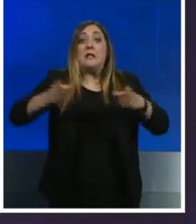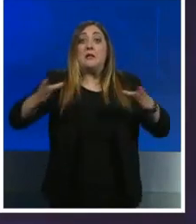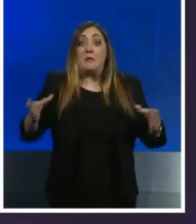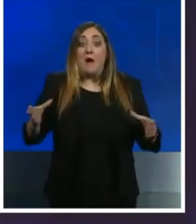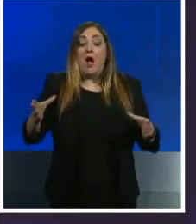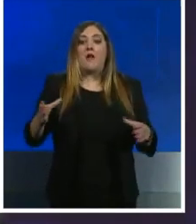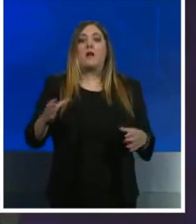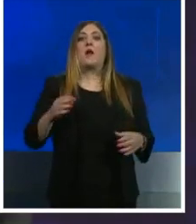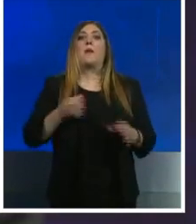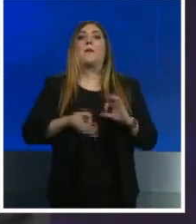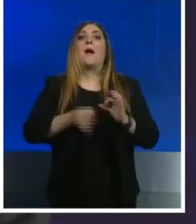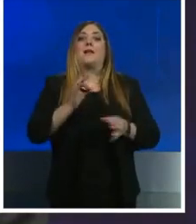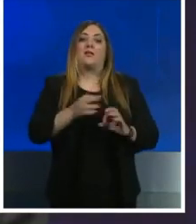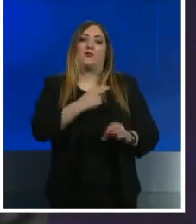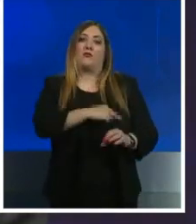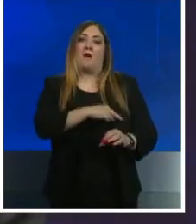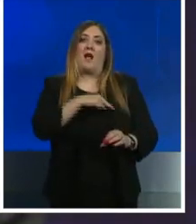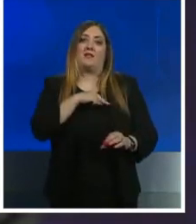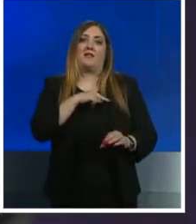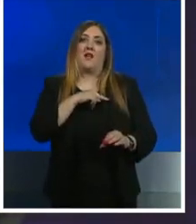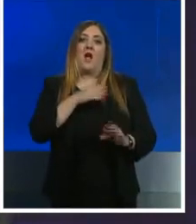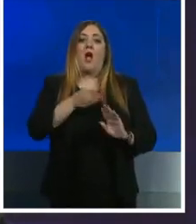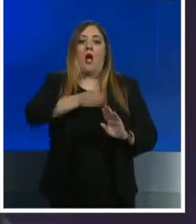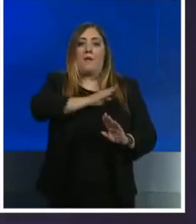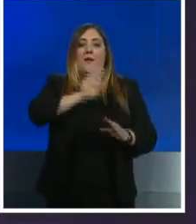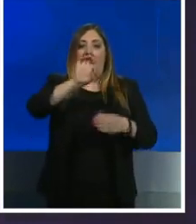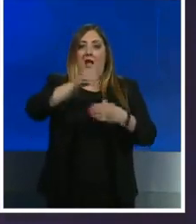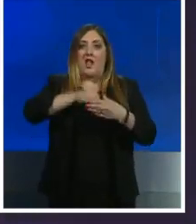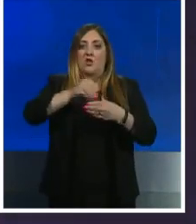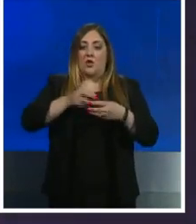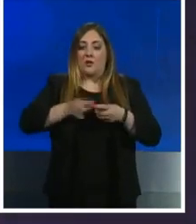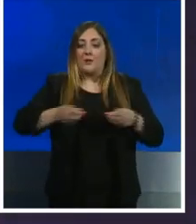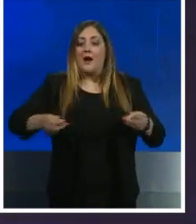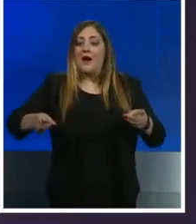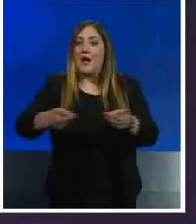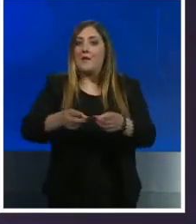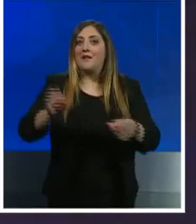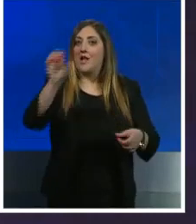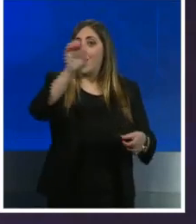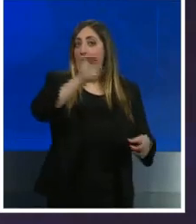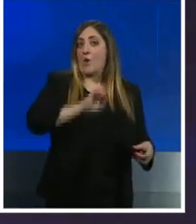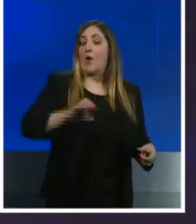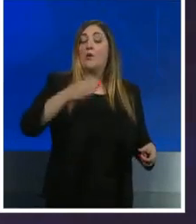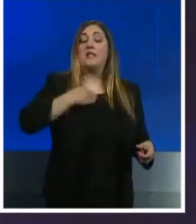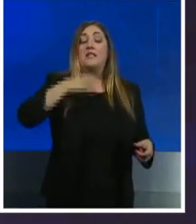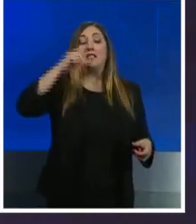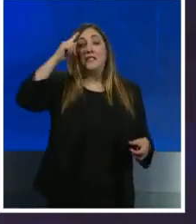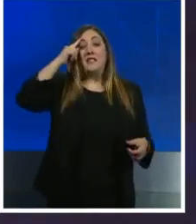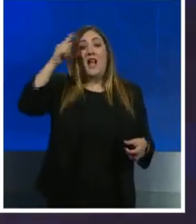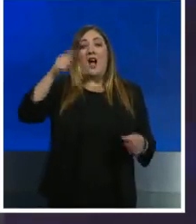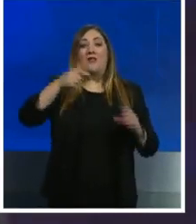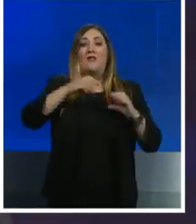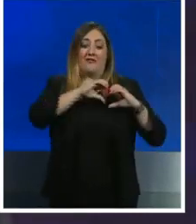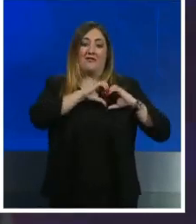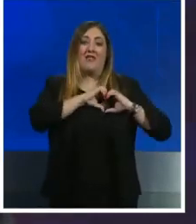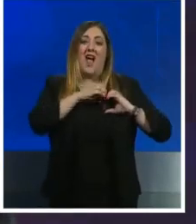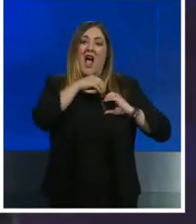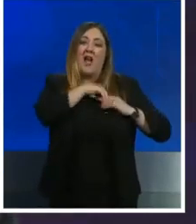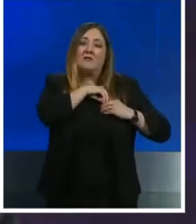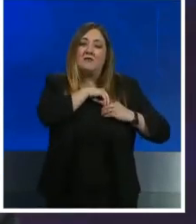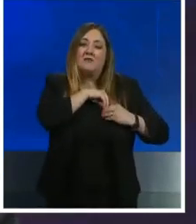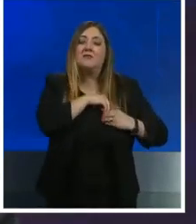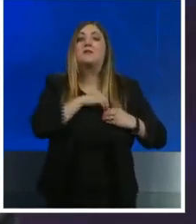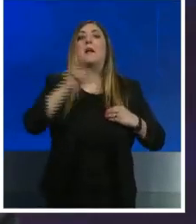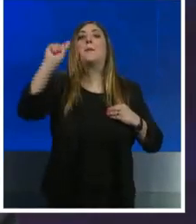f'Malta għall-elezzjoni tal-Parlament Ewropew. Jien naf illi fil-qalb ta' qalbu